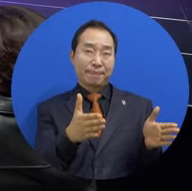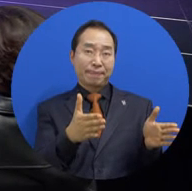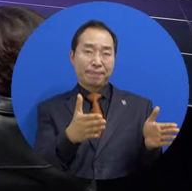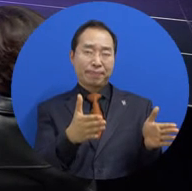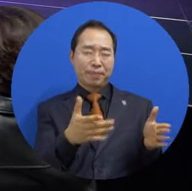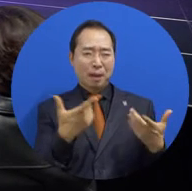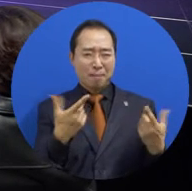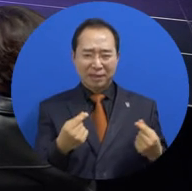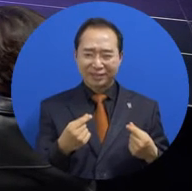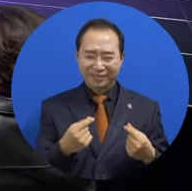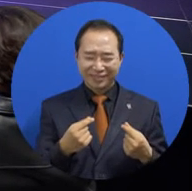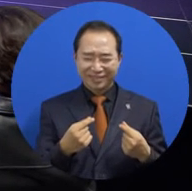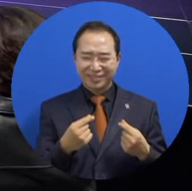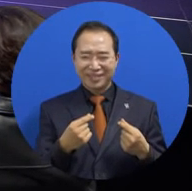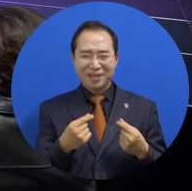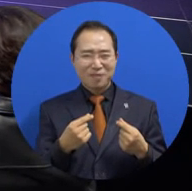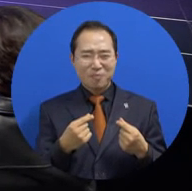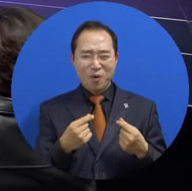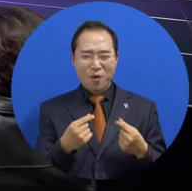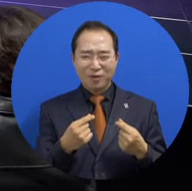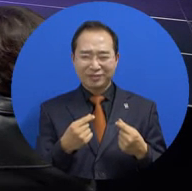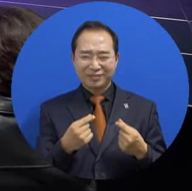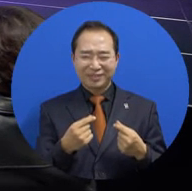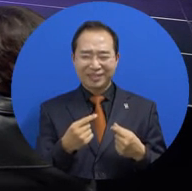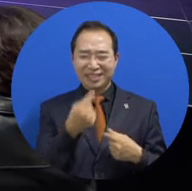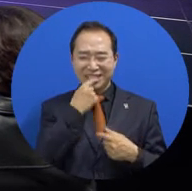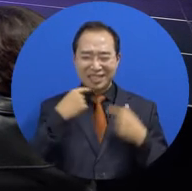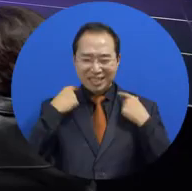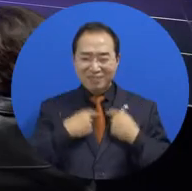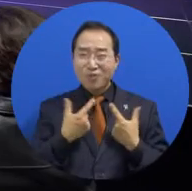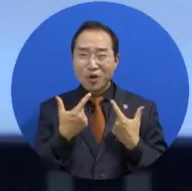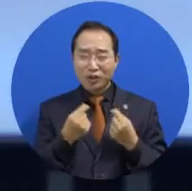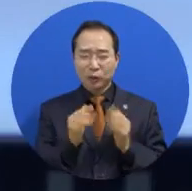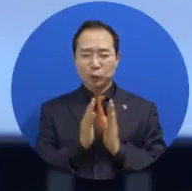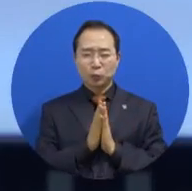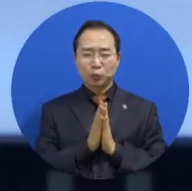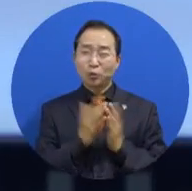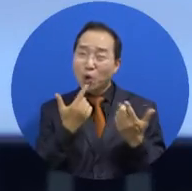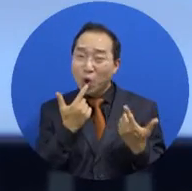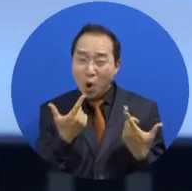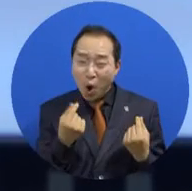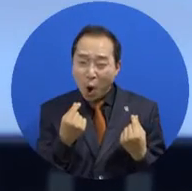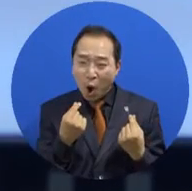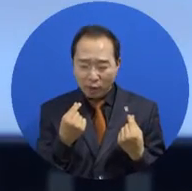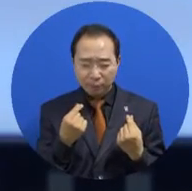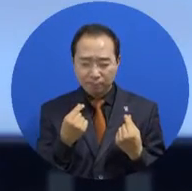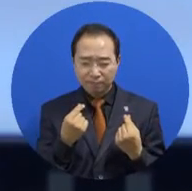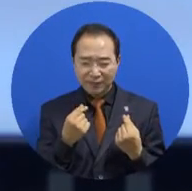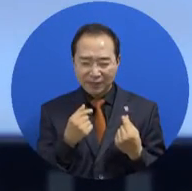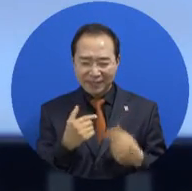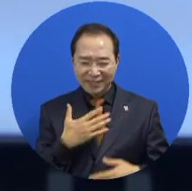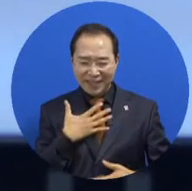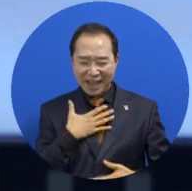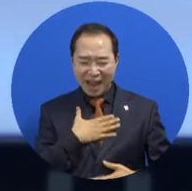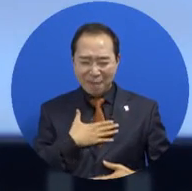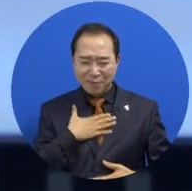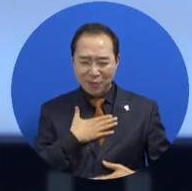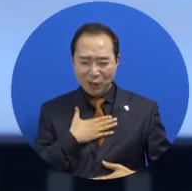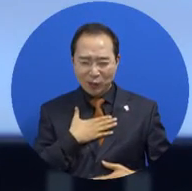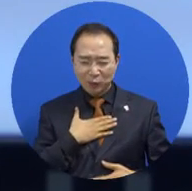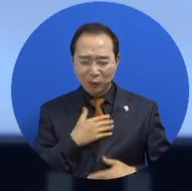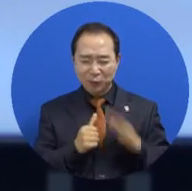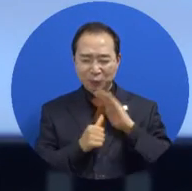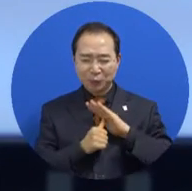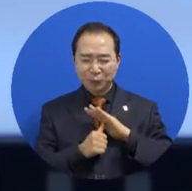그 수도자처럼 살게 돼요. 그리고 어떻게 되냐면 감정을 소비 안 하려고 굉장히